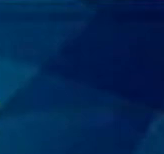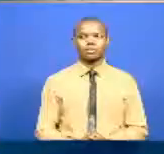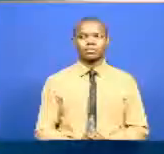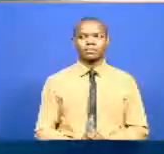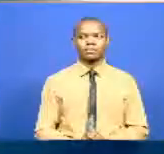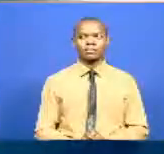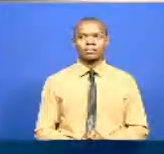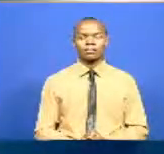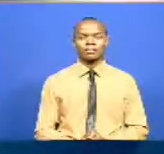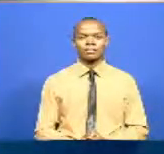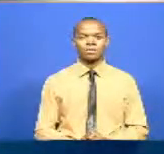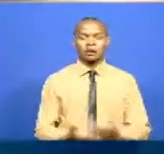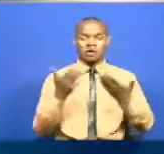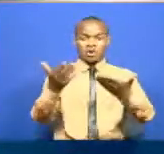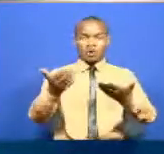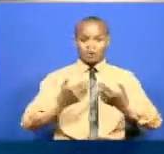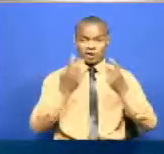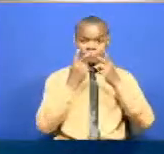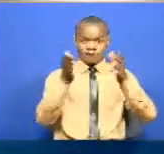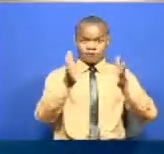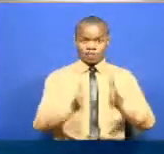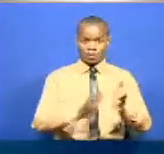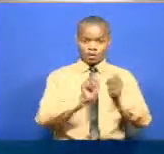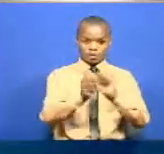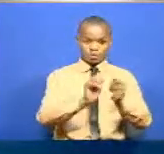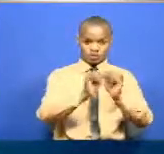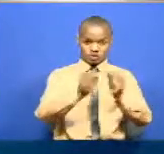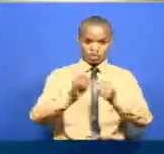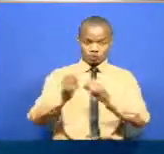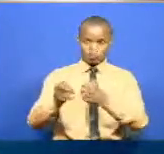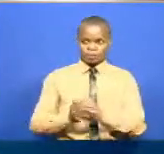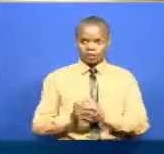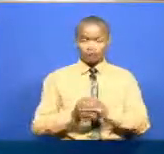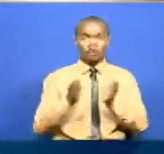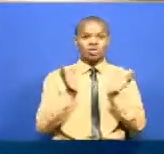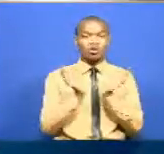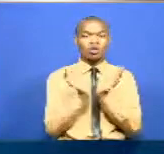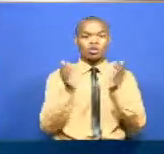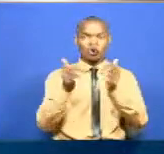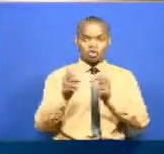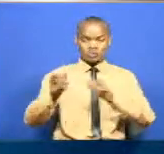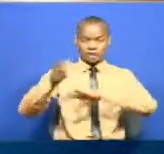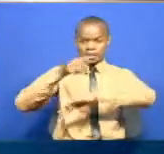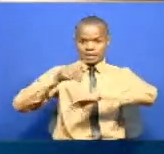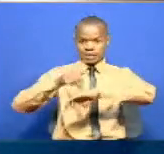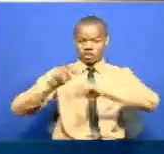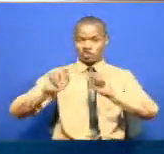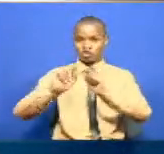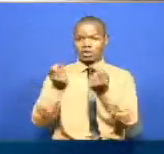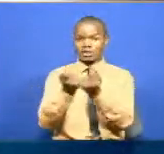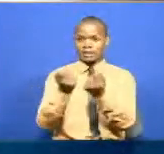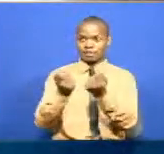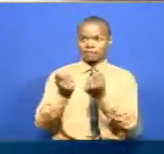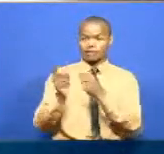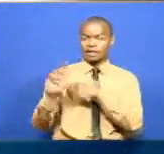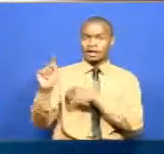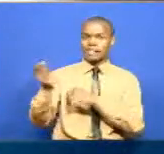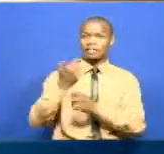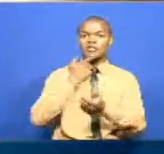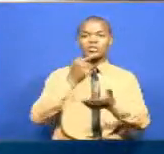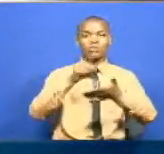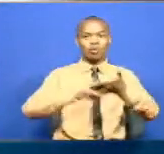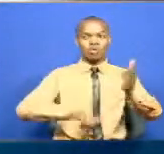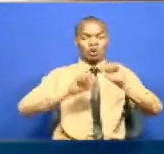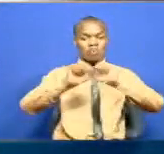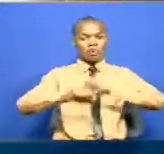Karibu tena mtazamaji na michezoni ni kwamba kocha wa Harambee Stars Jacob Ghost Mulee anasema kwamba watafanya